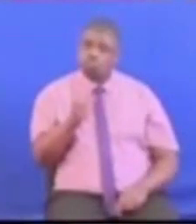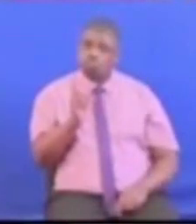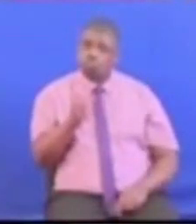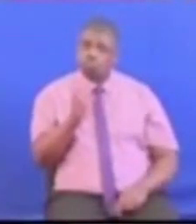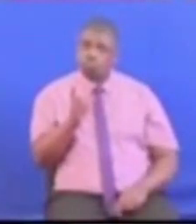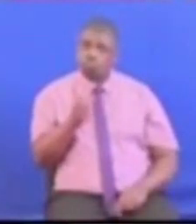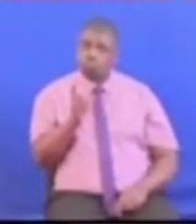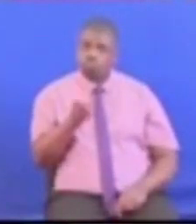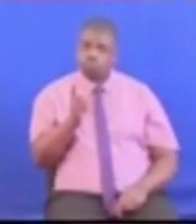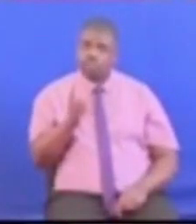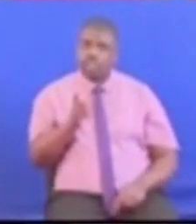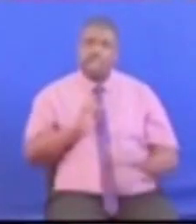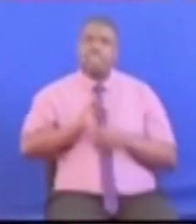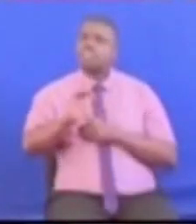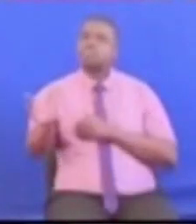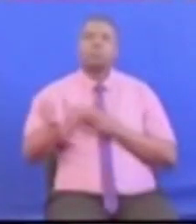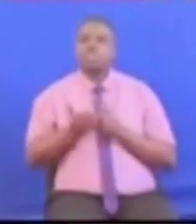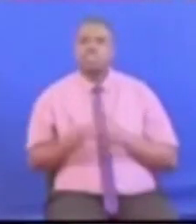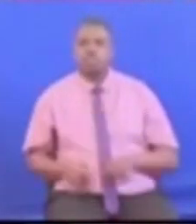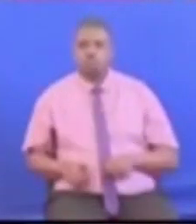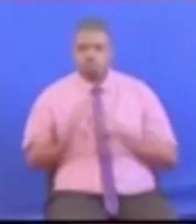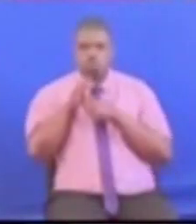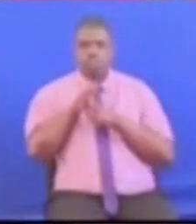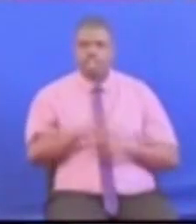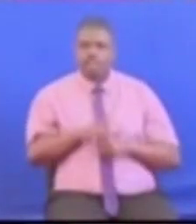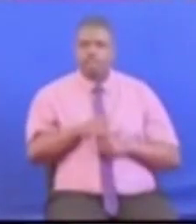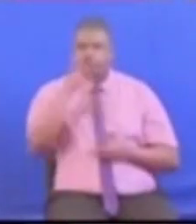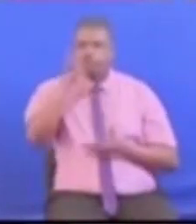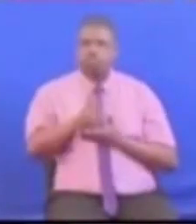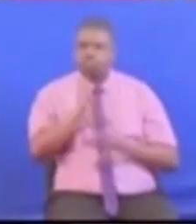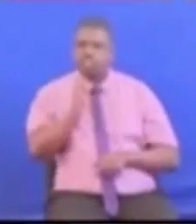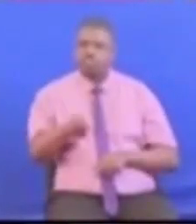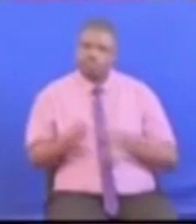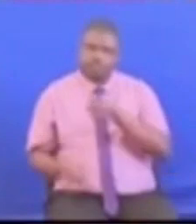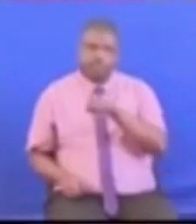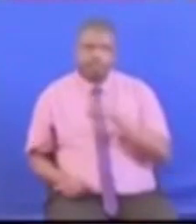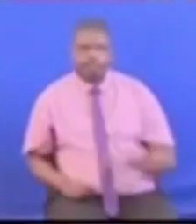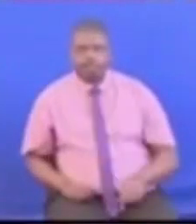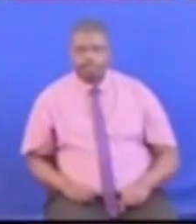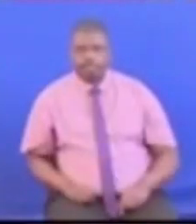nampa onyo asirudie kudharau maamuzi ya spika.